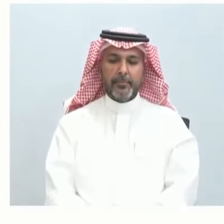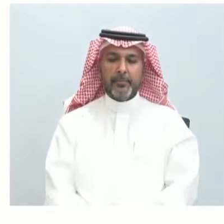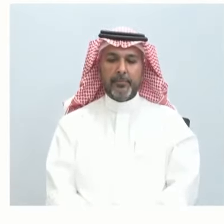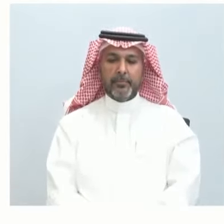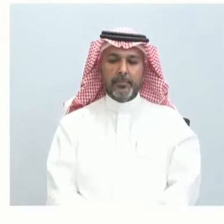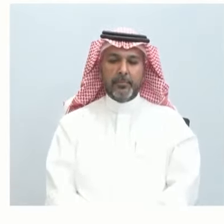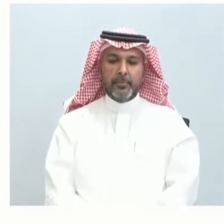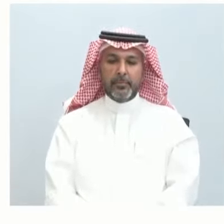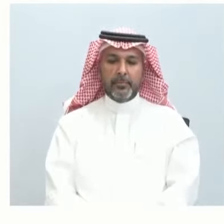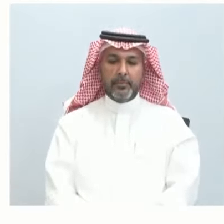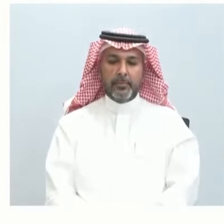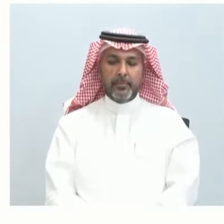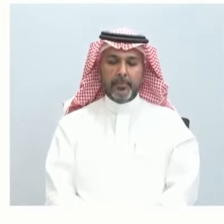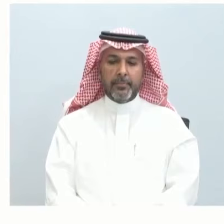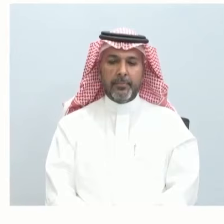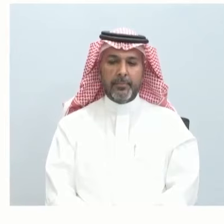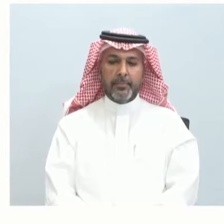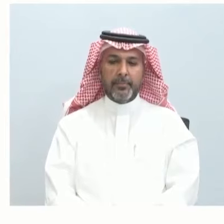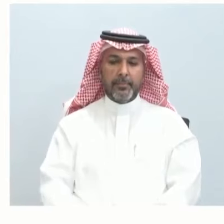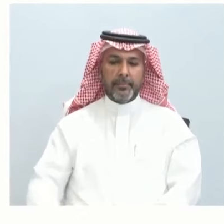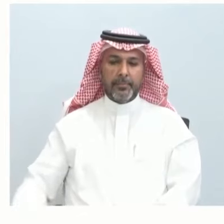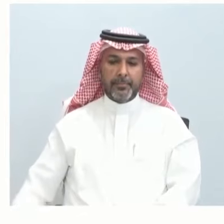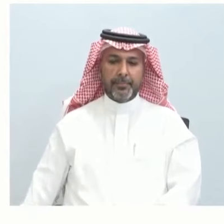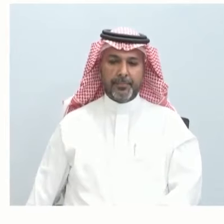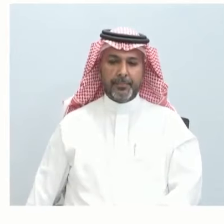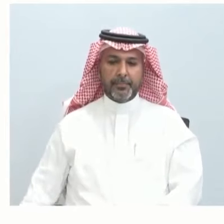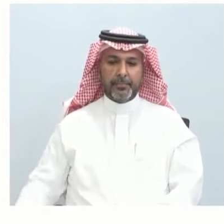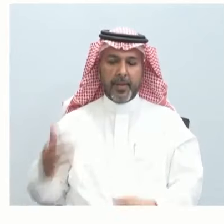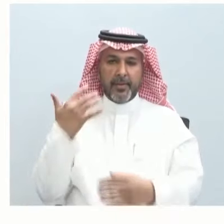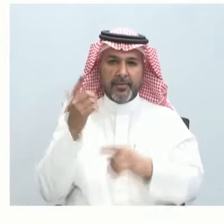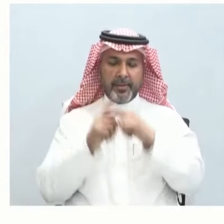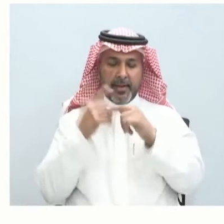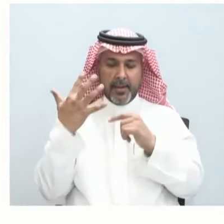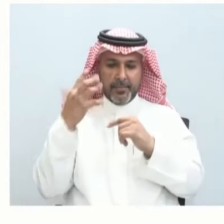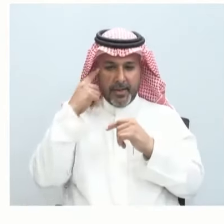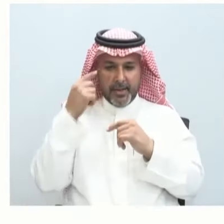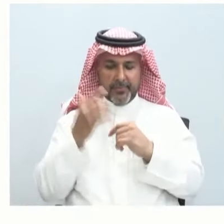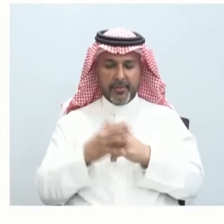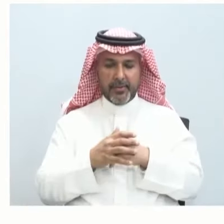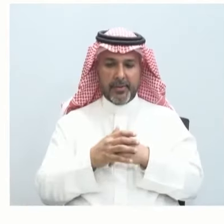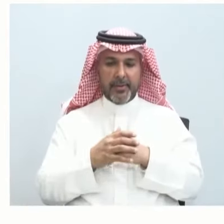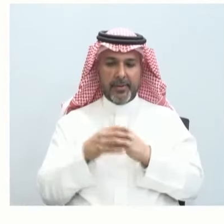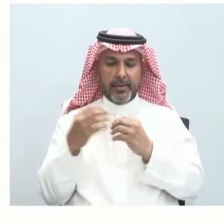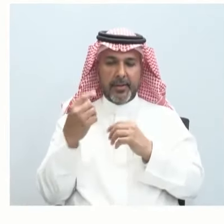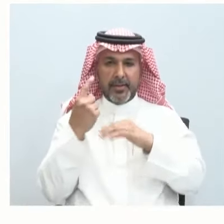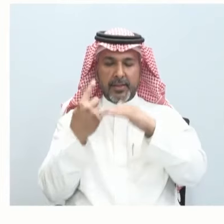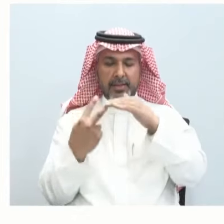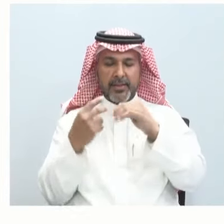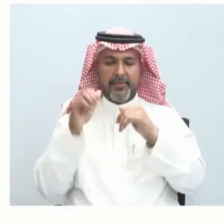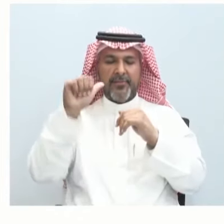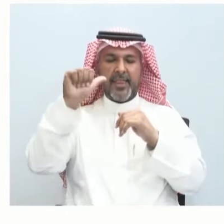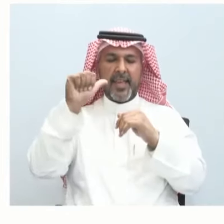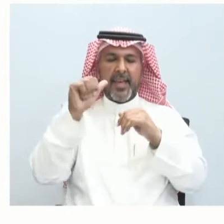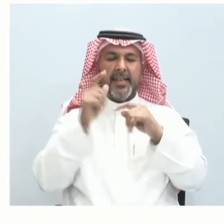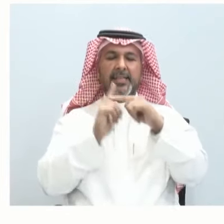الى تسعه اي انه نصف ضاد زائد بالاضافه زائد خمسه اذا نصف العرض زائدا خمسه